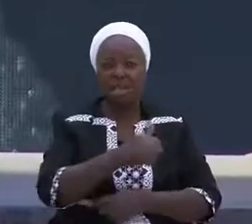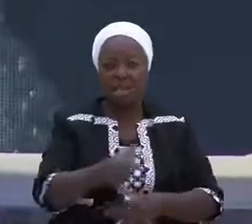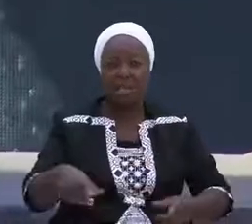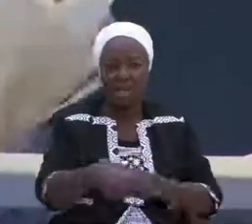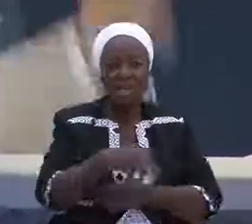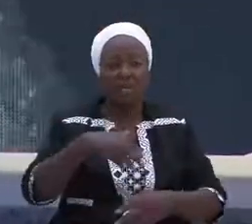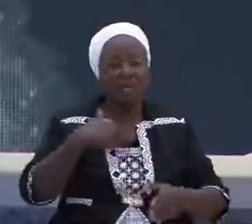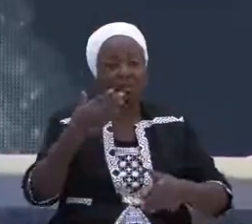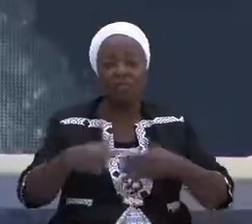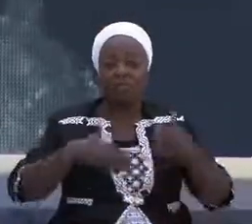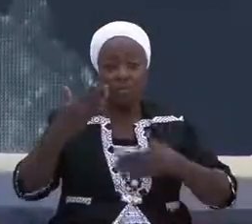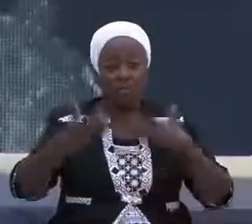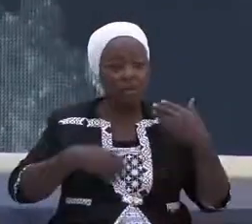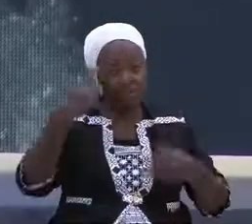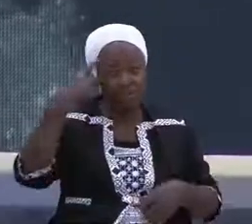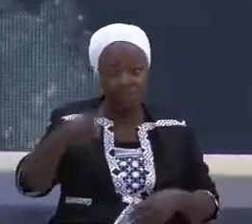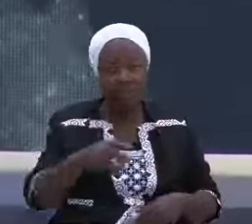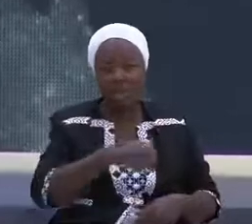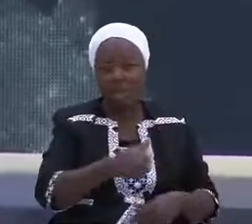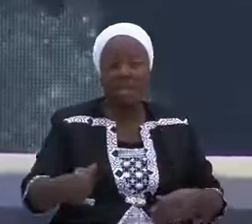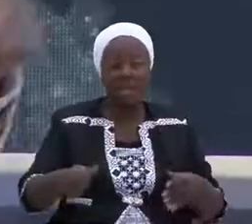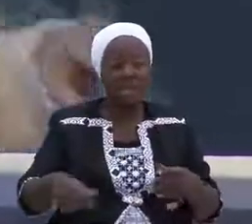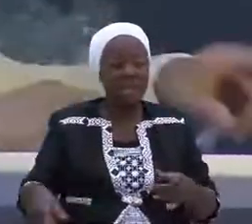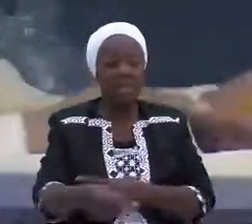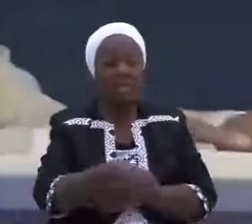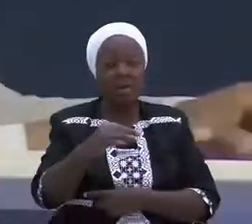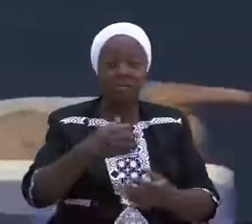toi. Un jour de salut pour toi.